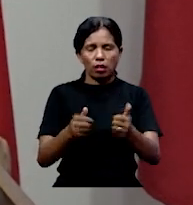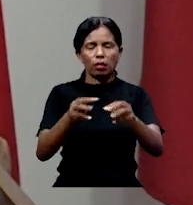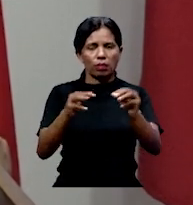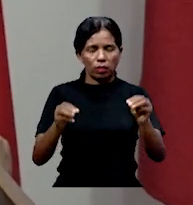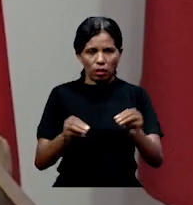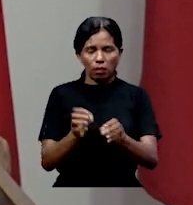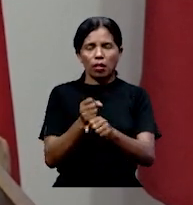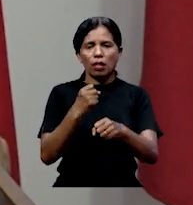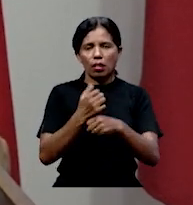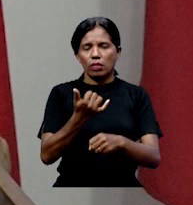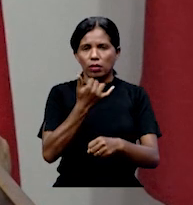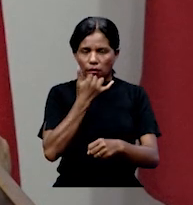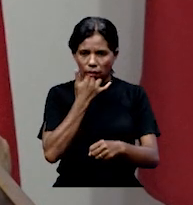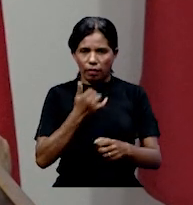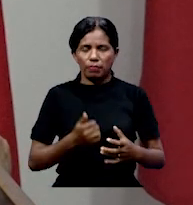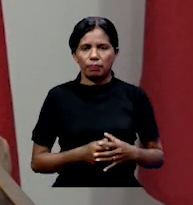crimi.